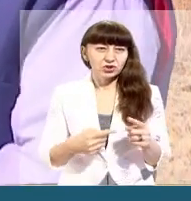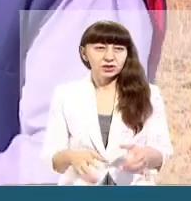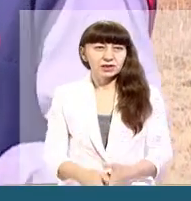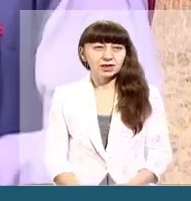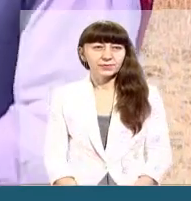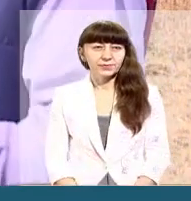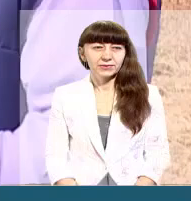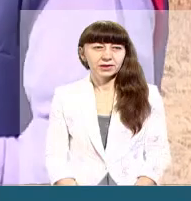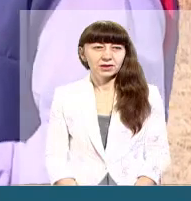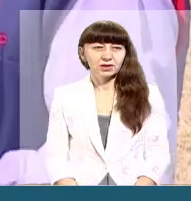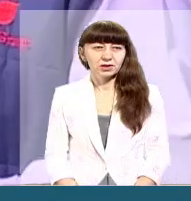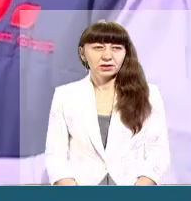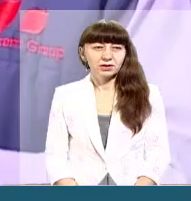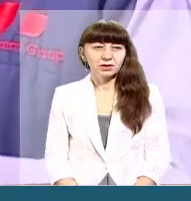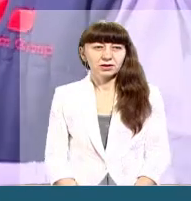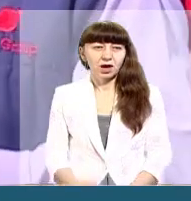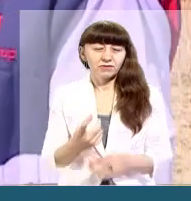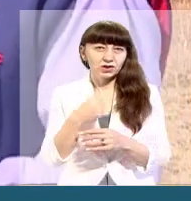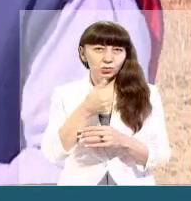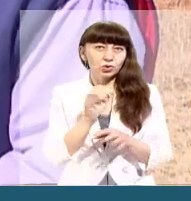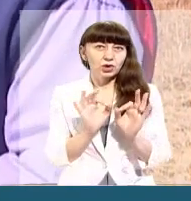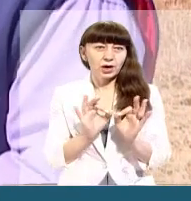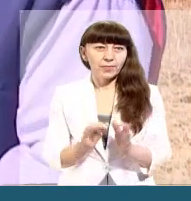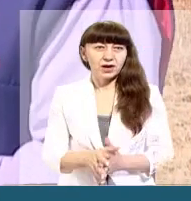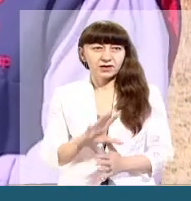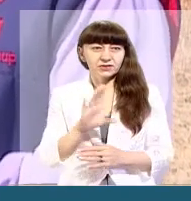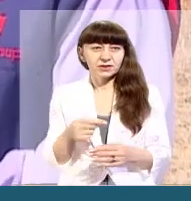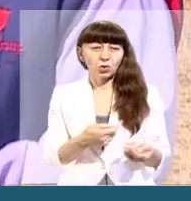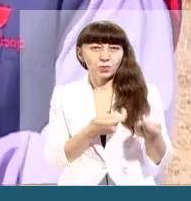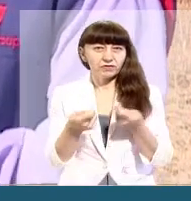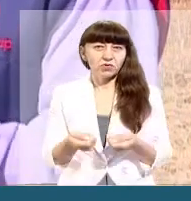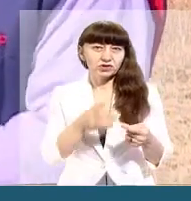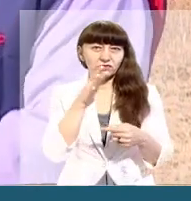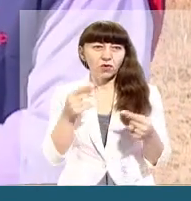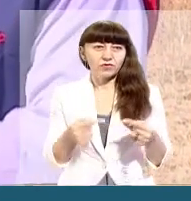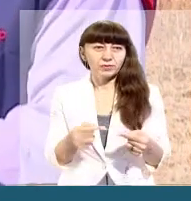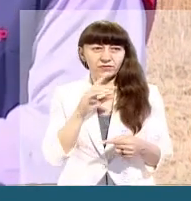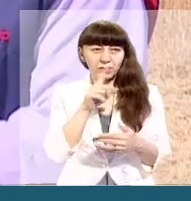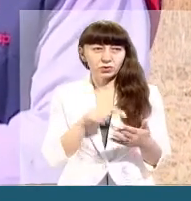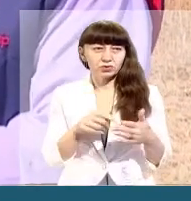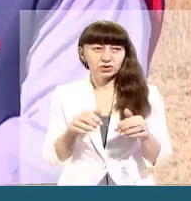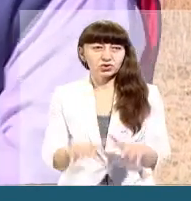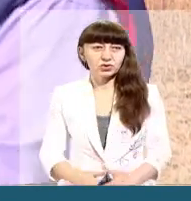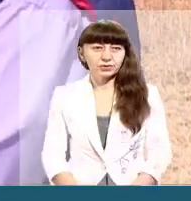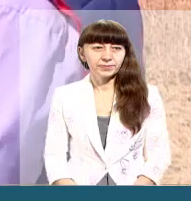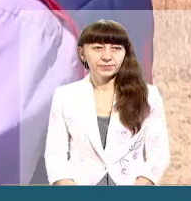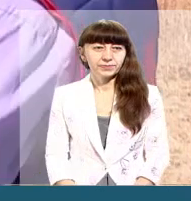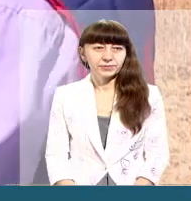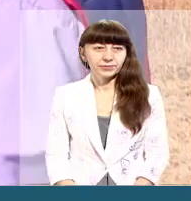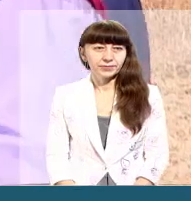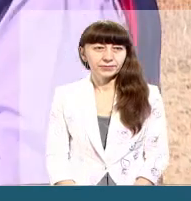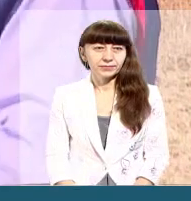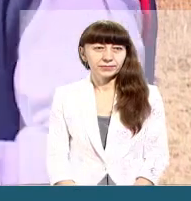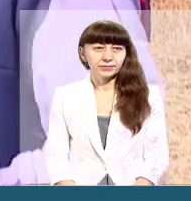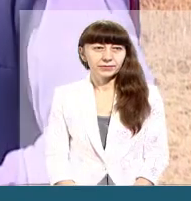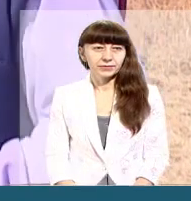санкциями же. Как-то резко же прошло же. В этом году адаптировались все поставщики, все, с запчастями вопрос решен. Осталось